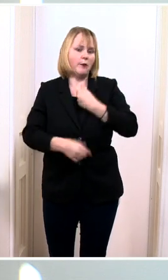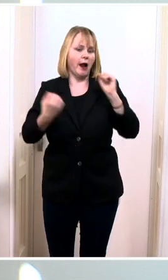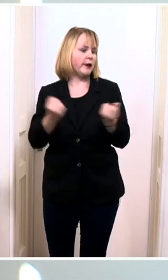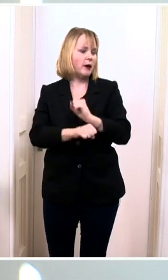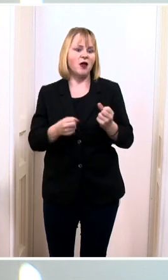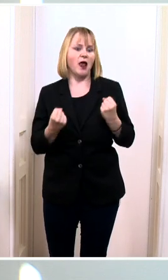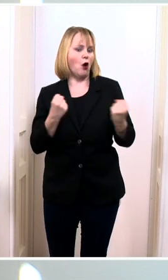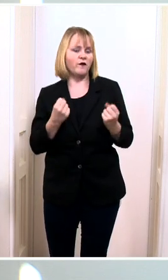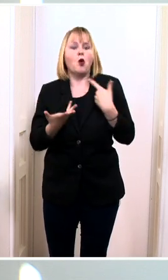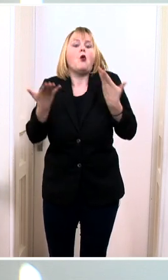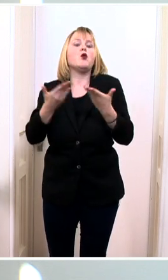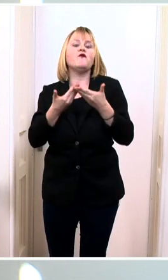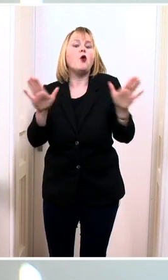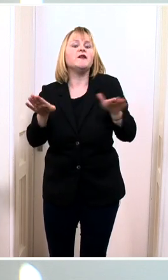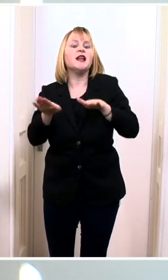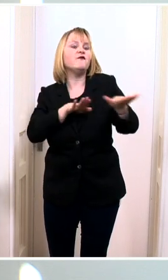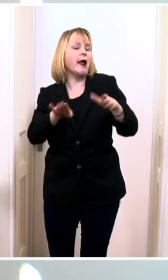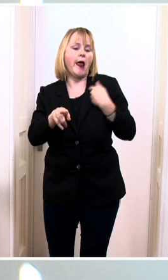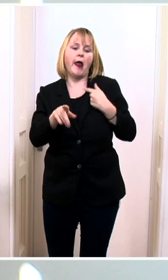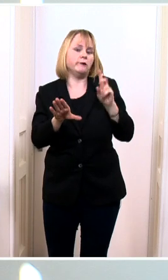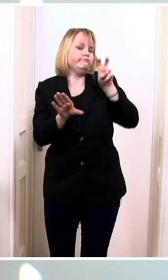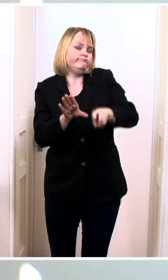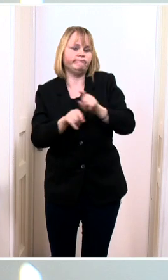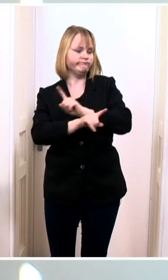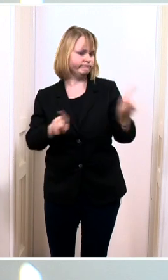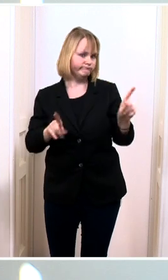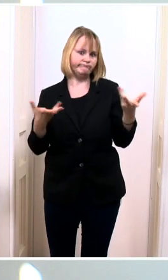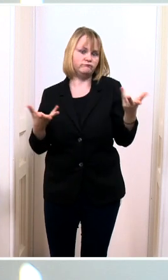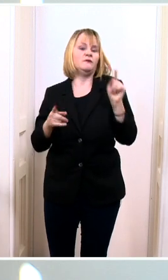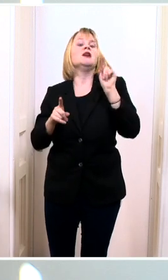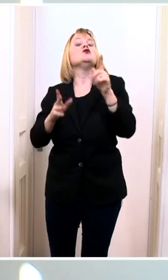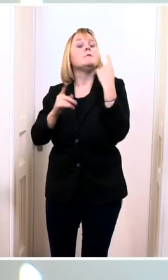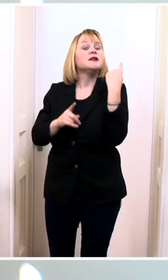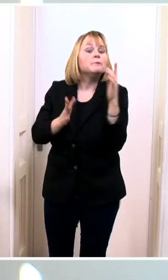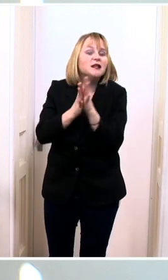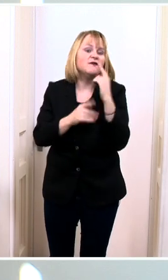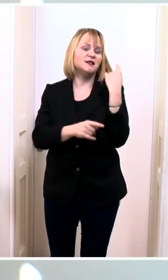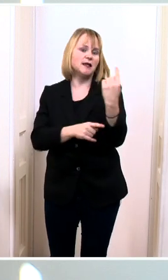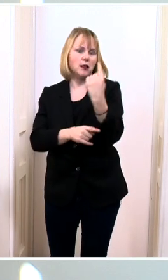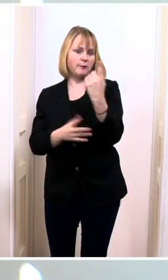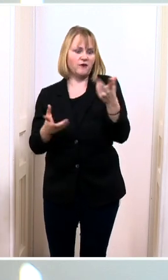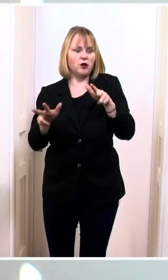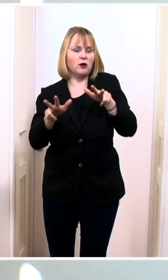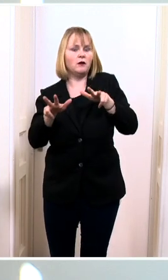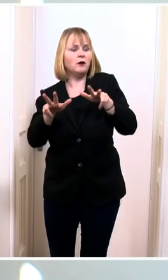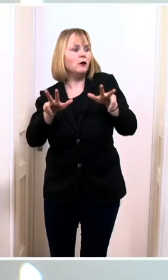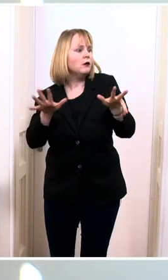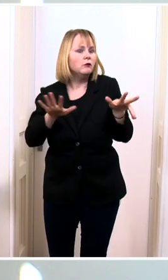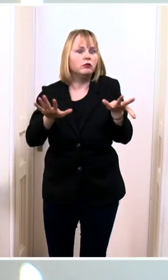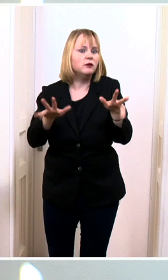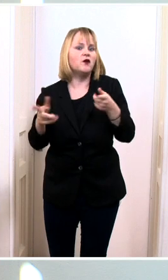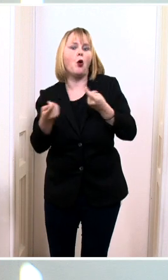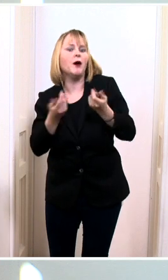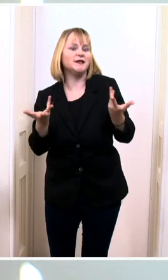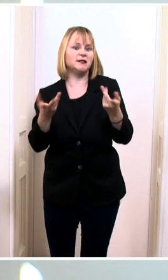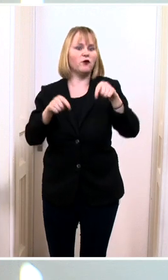keine öffentlichen Verkehrsmittel benutzen können, die sollen sich auch bitte darum kümmern, dass sie jemanden haben, der sie dorthin bringt.